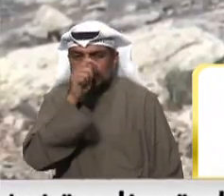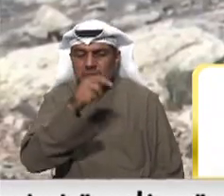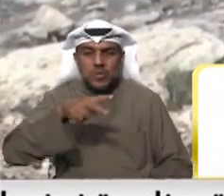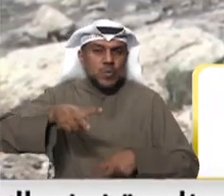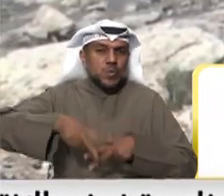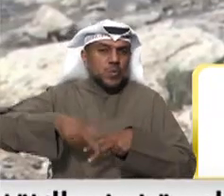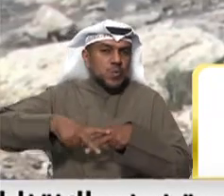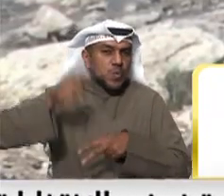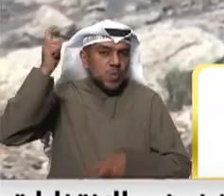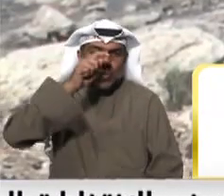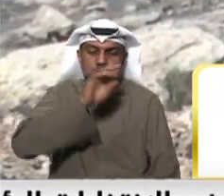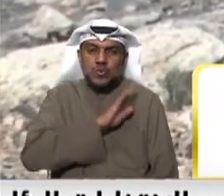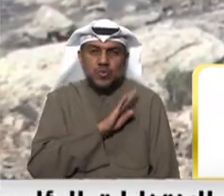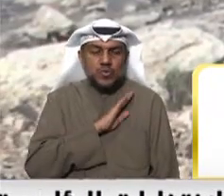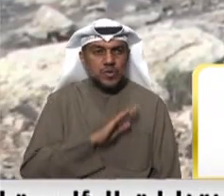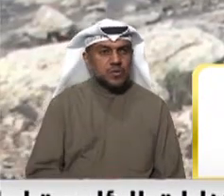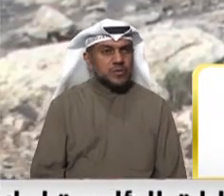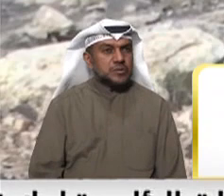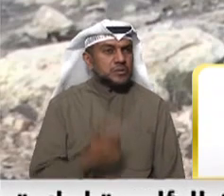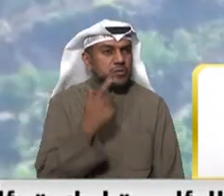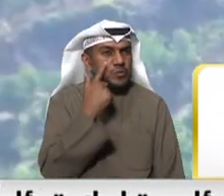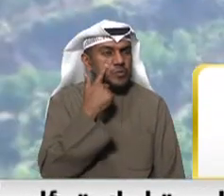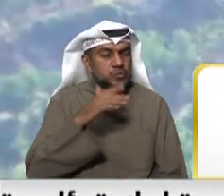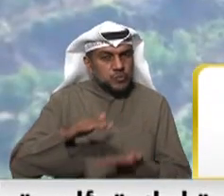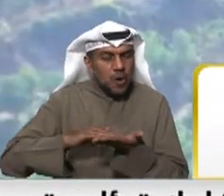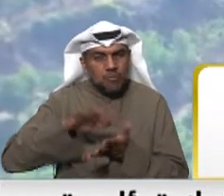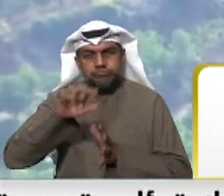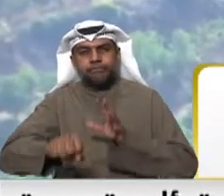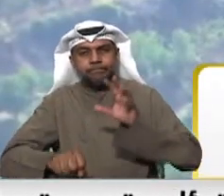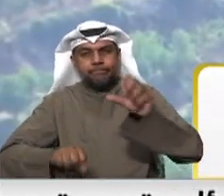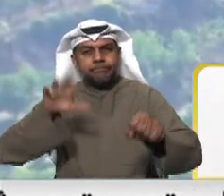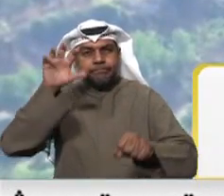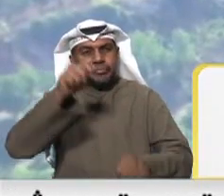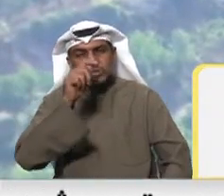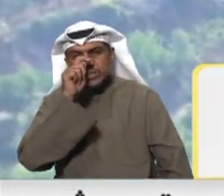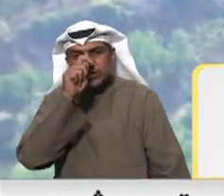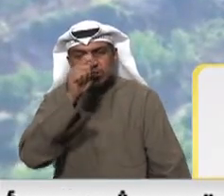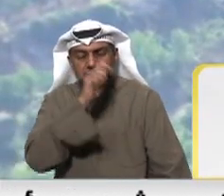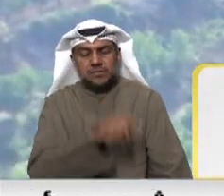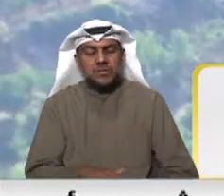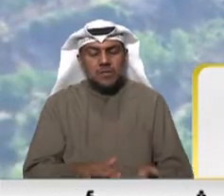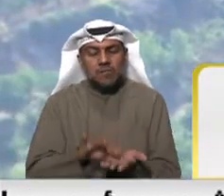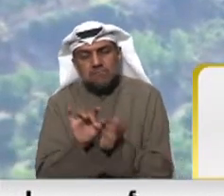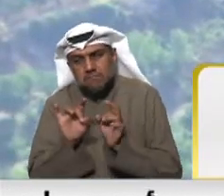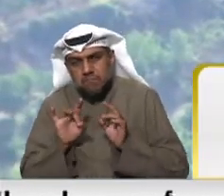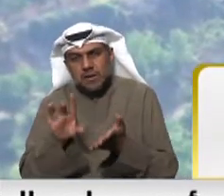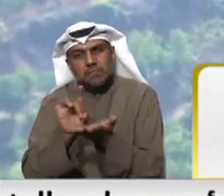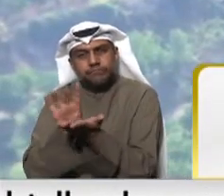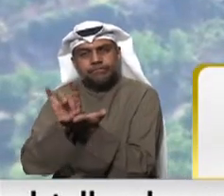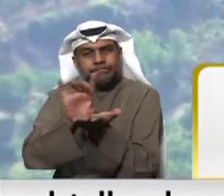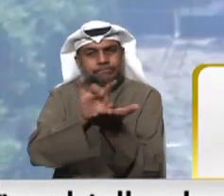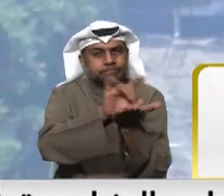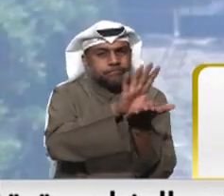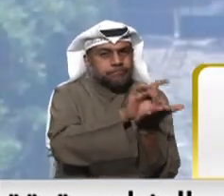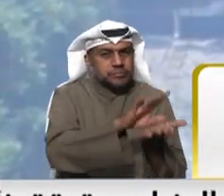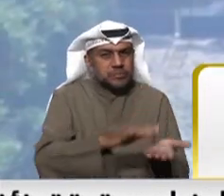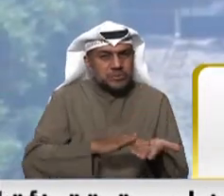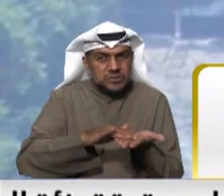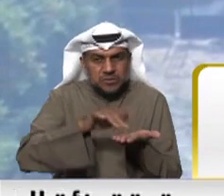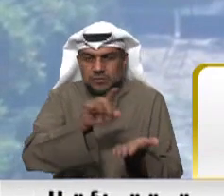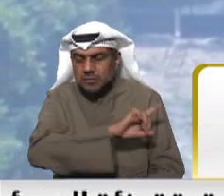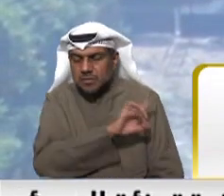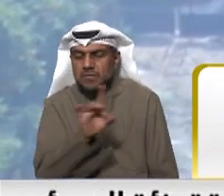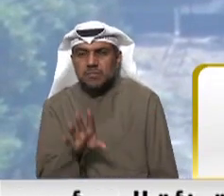وتصاعدت أعمال عربدة المستوطنين في الضفة الغربية والتي أدت لتهجير قرابة 24 تجمعا